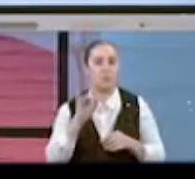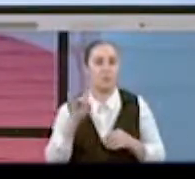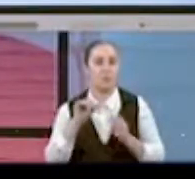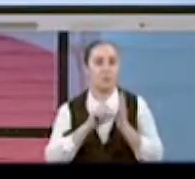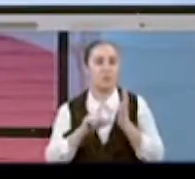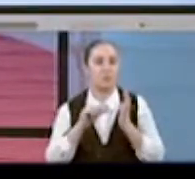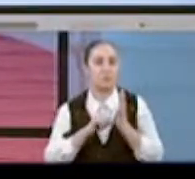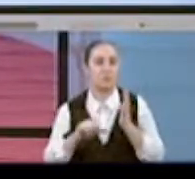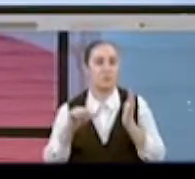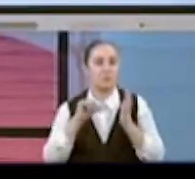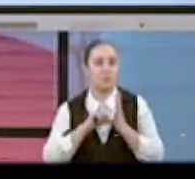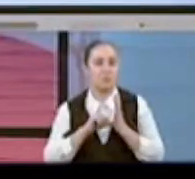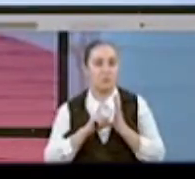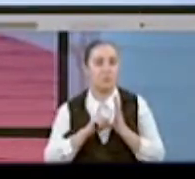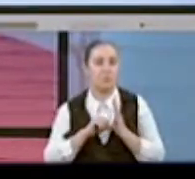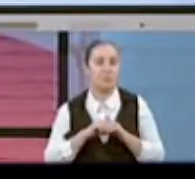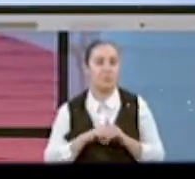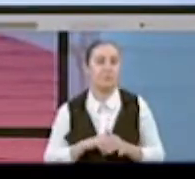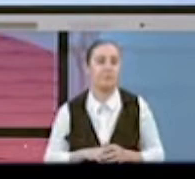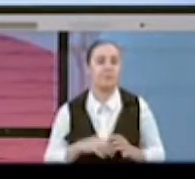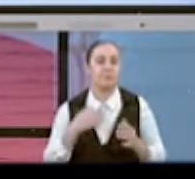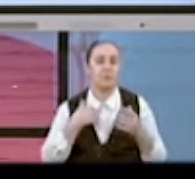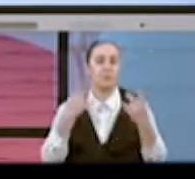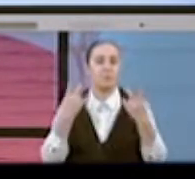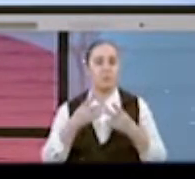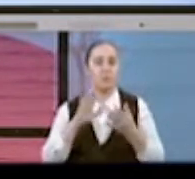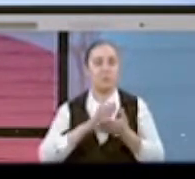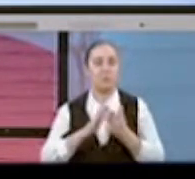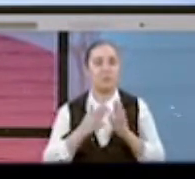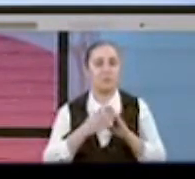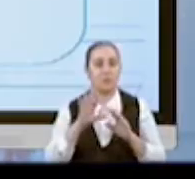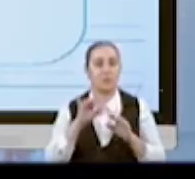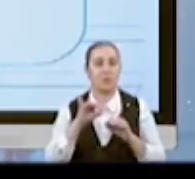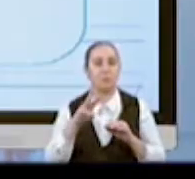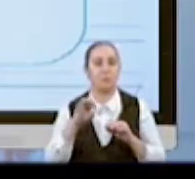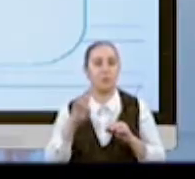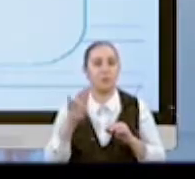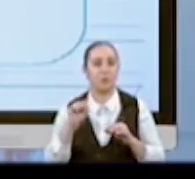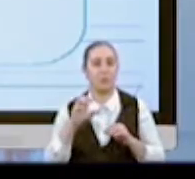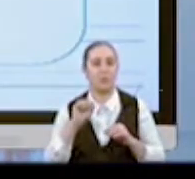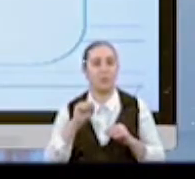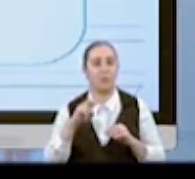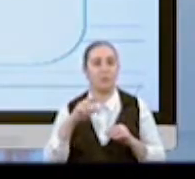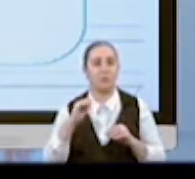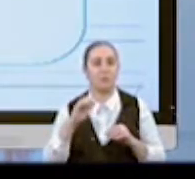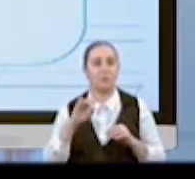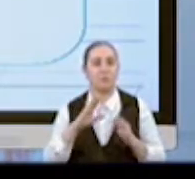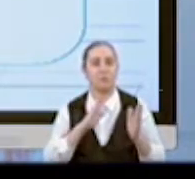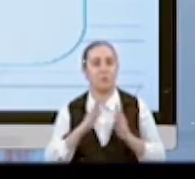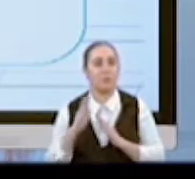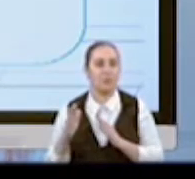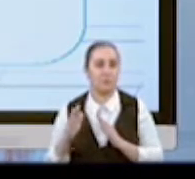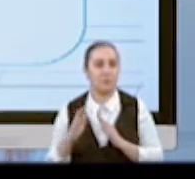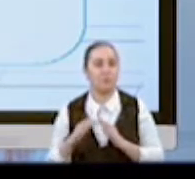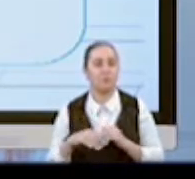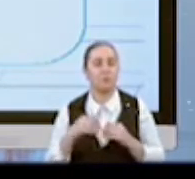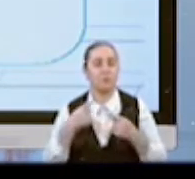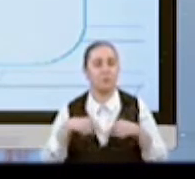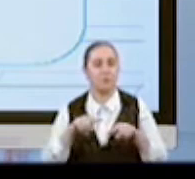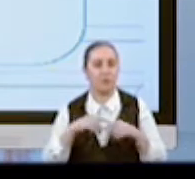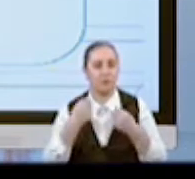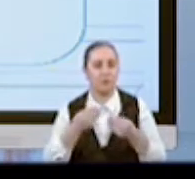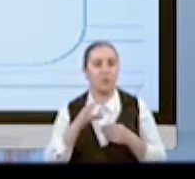упражнении 66 нам нужно расположить имена в алфавитном порядке.